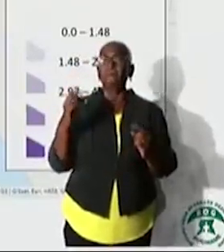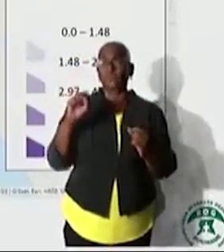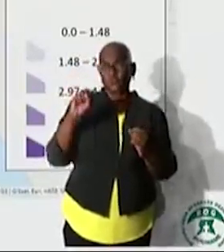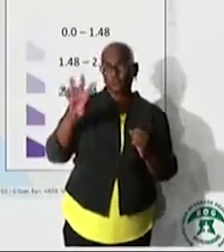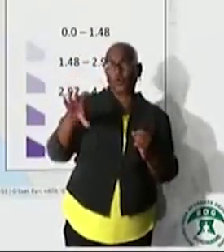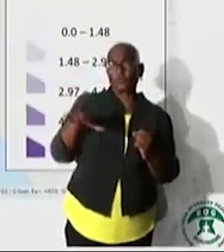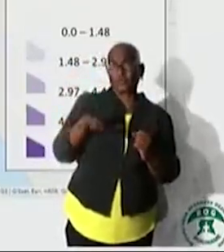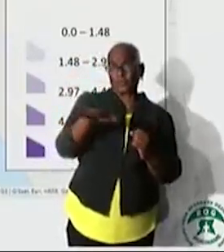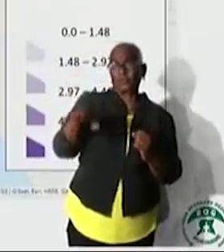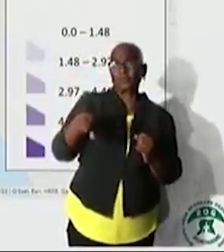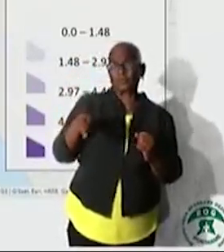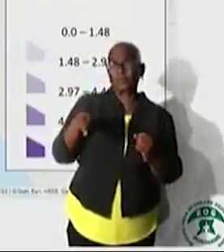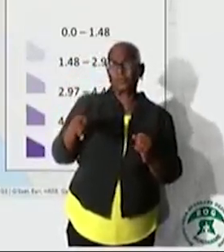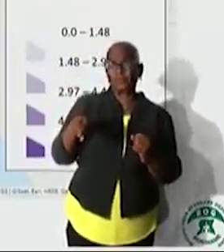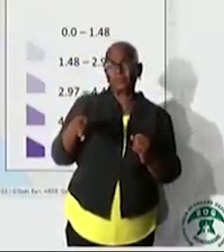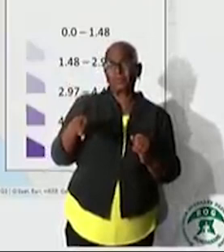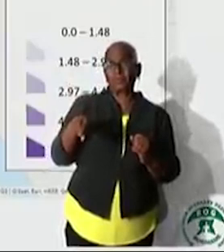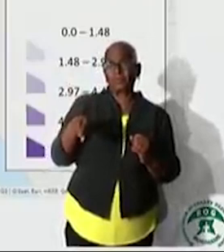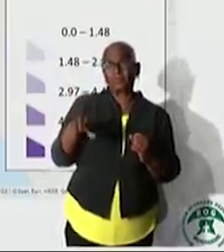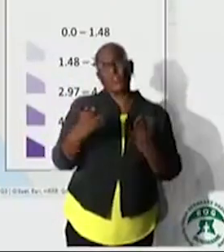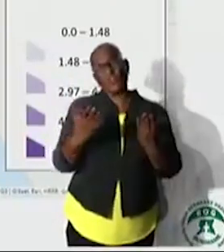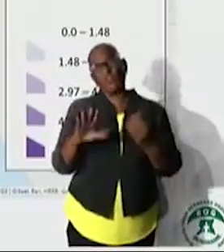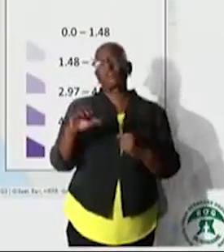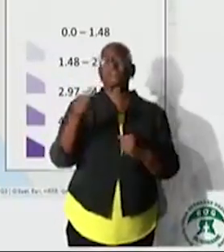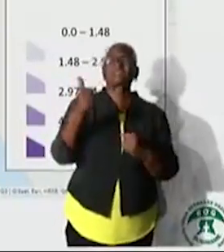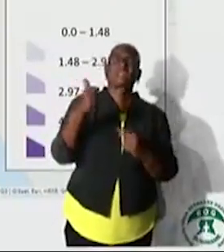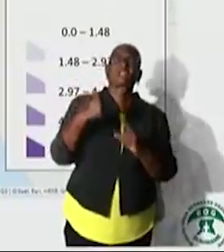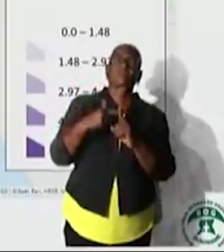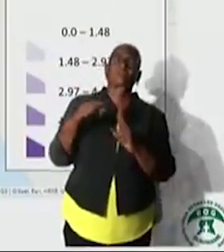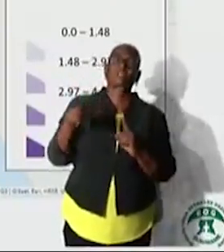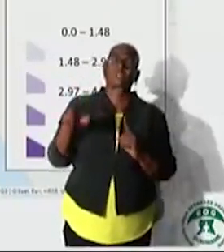spotmaps die donkere plekken gewoon voor ongeveer 6 cases.